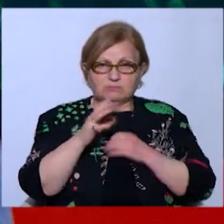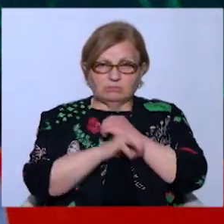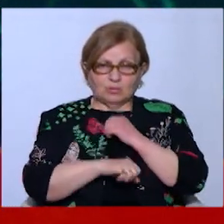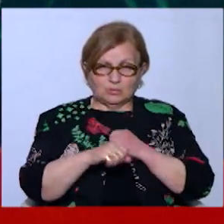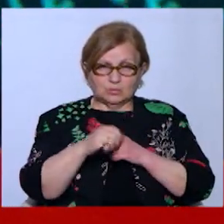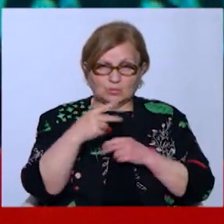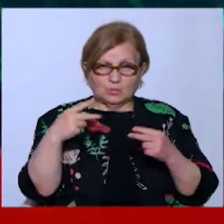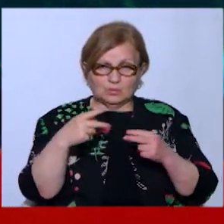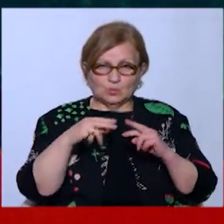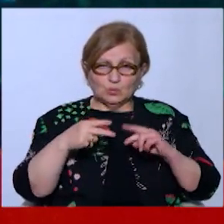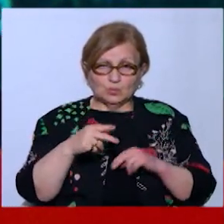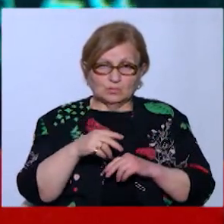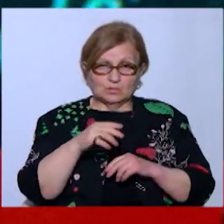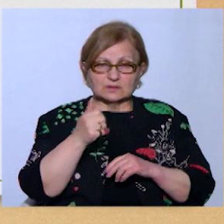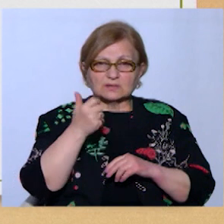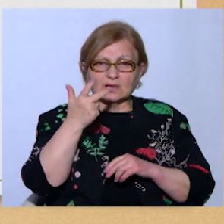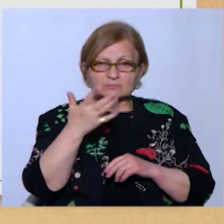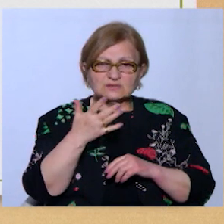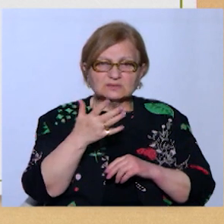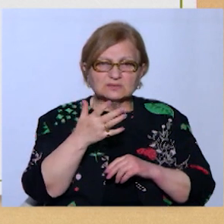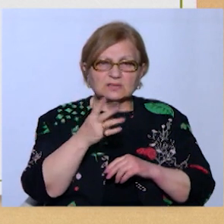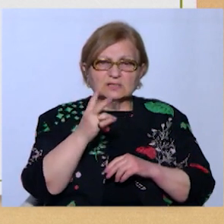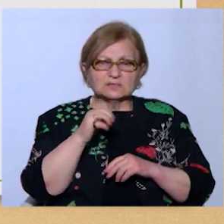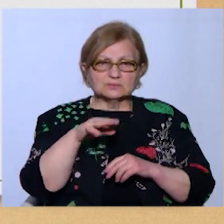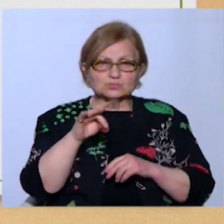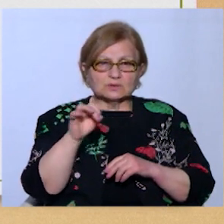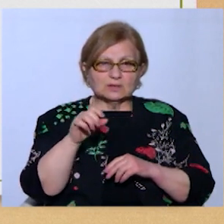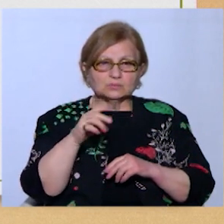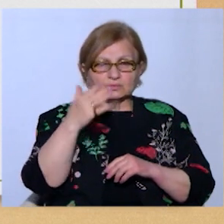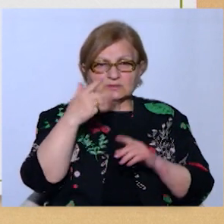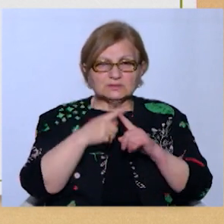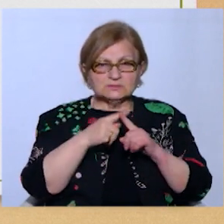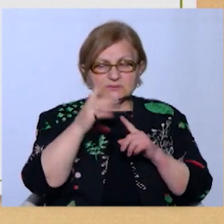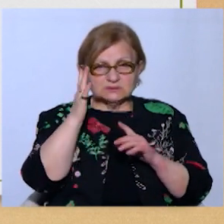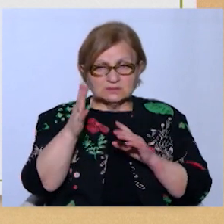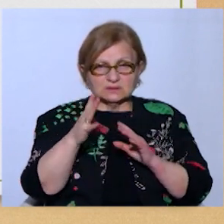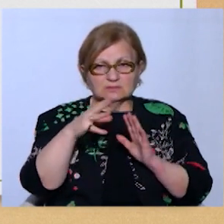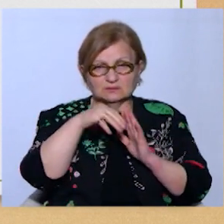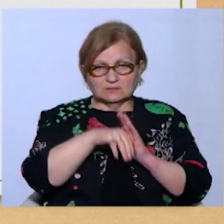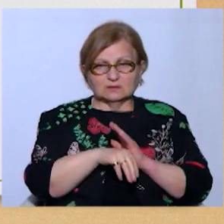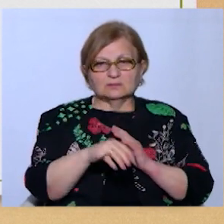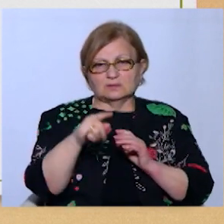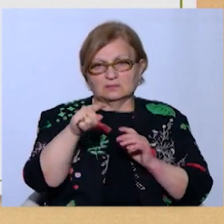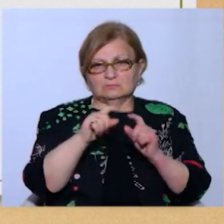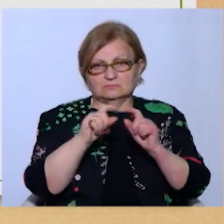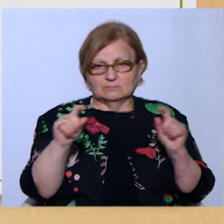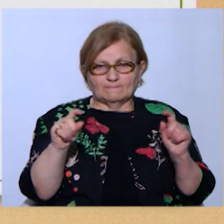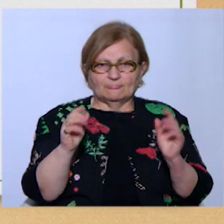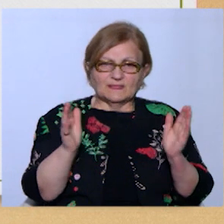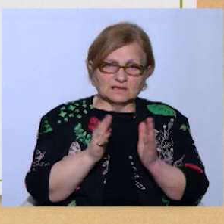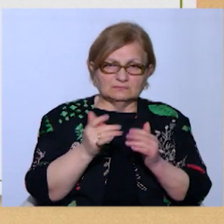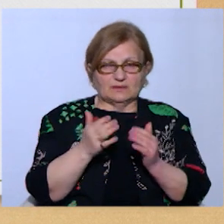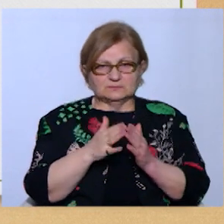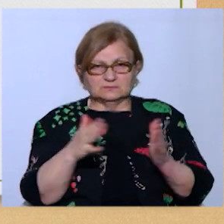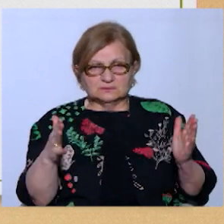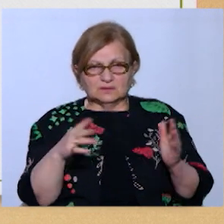ასეთი: რამდენი ნატურალური x-ი იქნება ლოგარითმი 100 ფუძით x კვადრატ - 11x + 30 ნაკლები ანტოლი